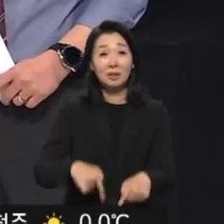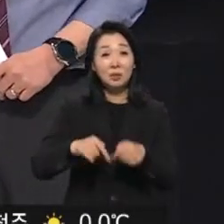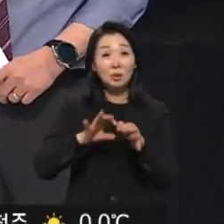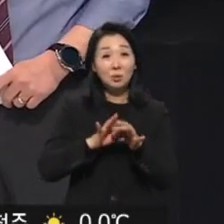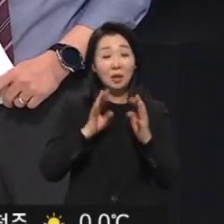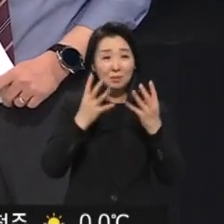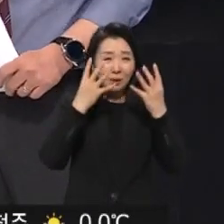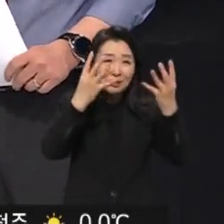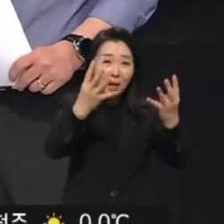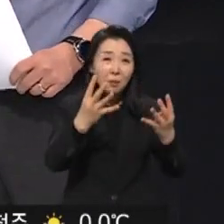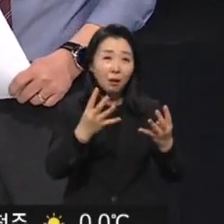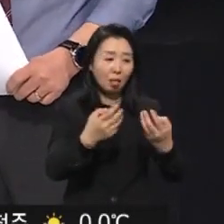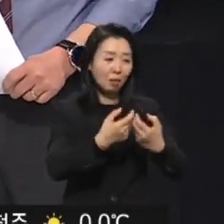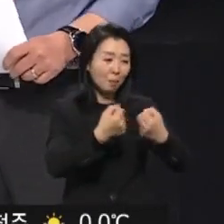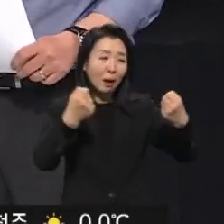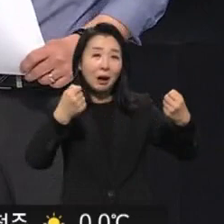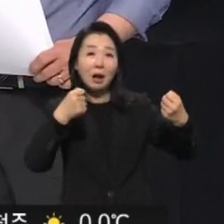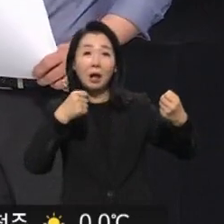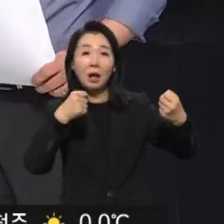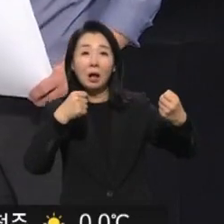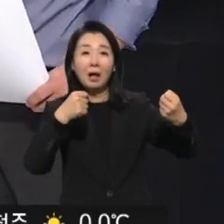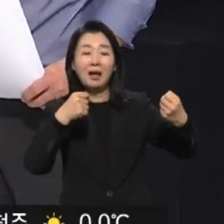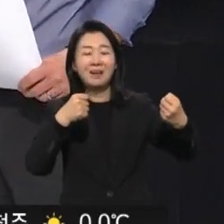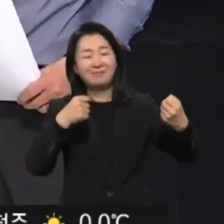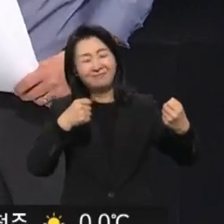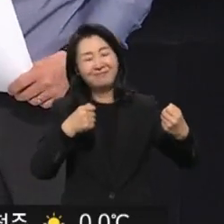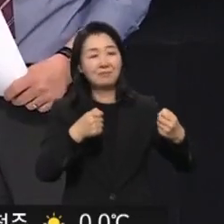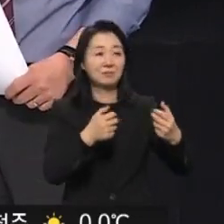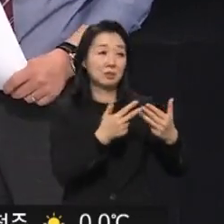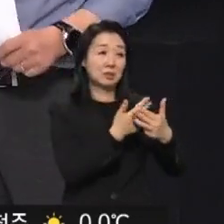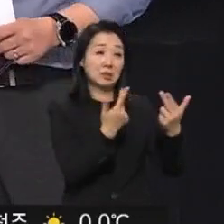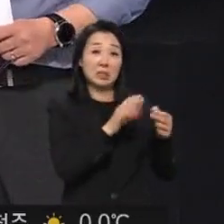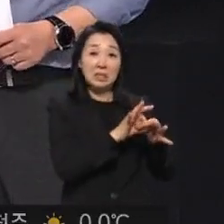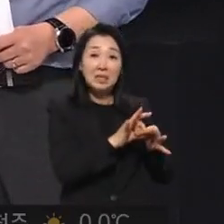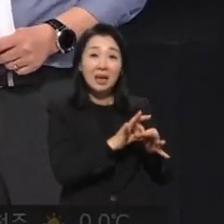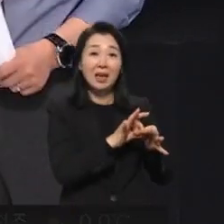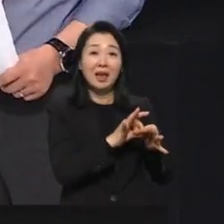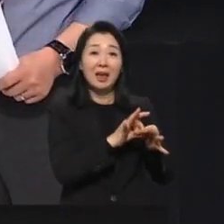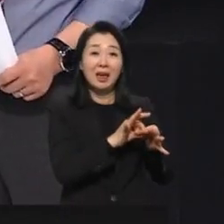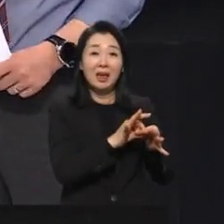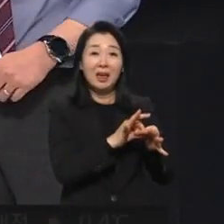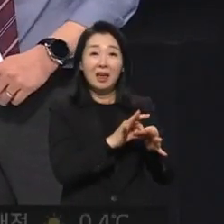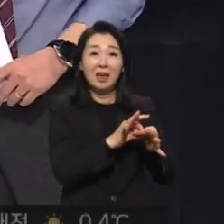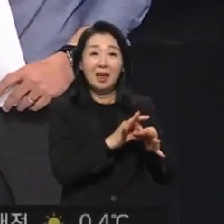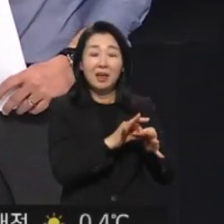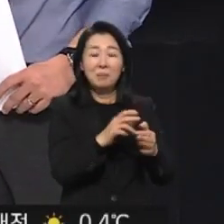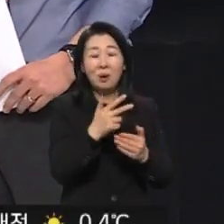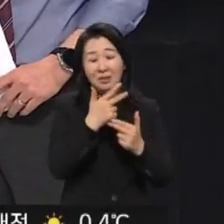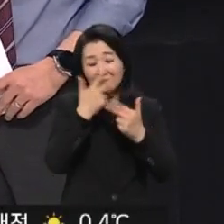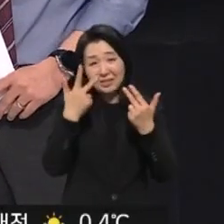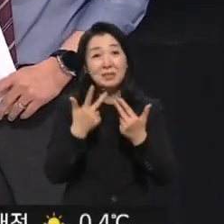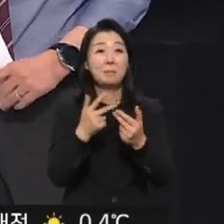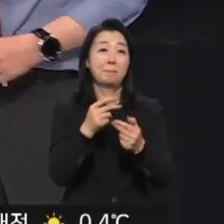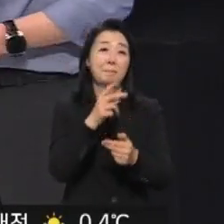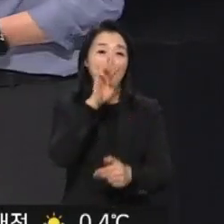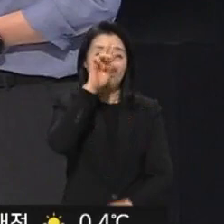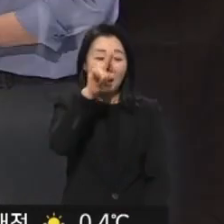정치권에선 이번 사면이 분열됐던 친이계와 친박계의 단합을 이뤄냈다 이런 총평도